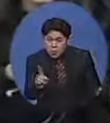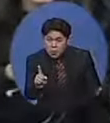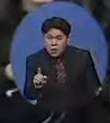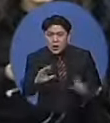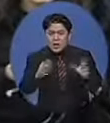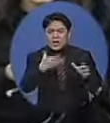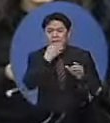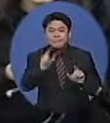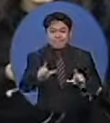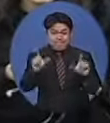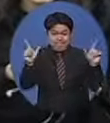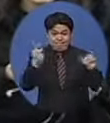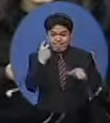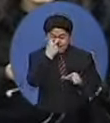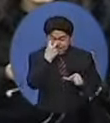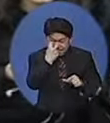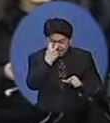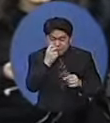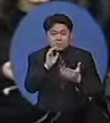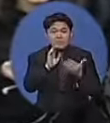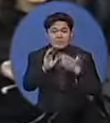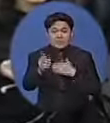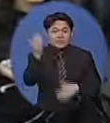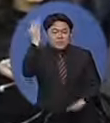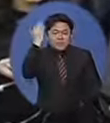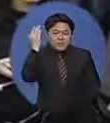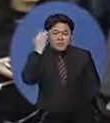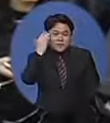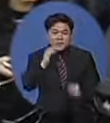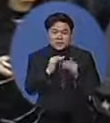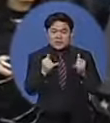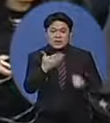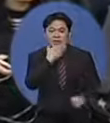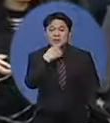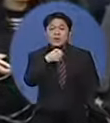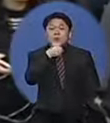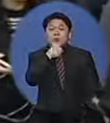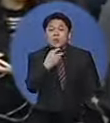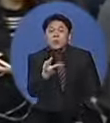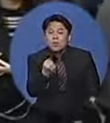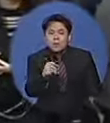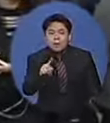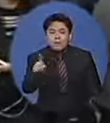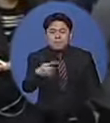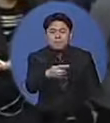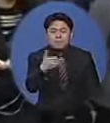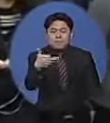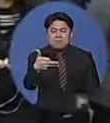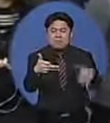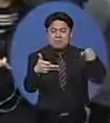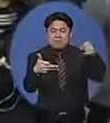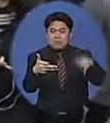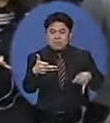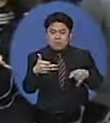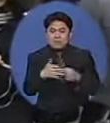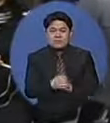세계 행복의 날을 맞아 조사한 결과 대한민국의 행복지수는 118이라고 합니다.